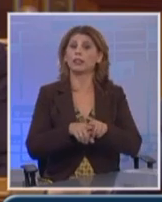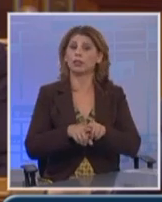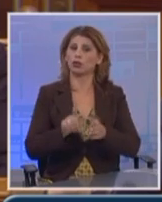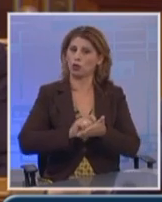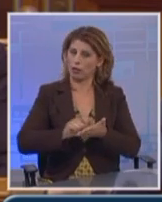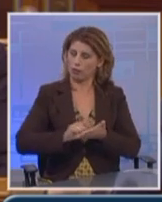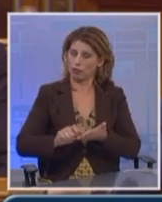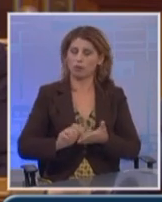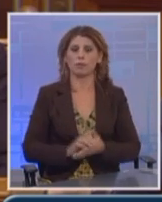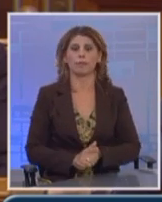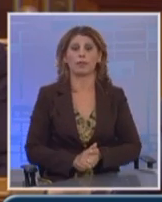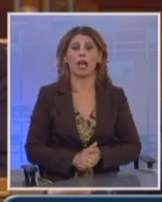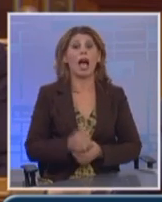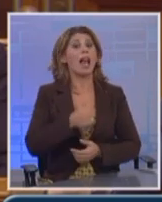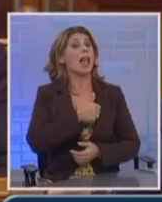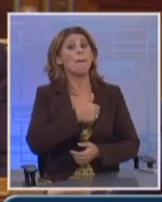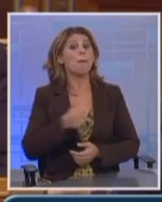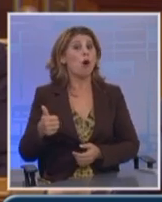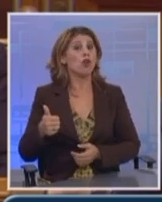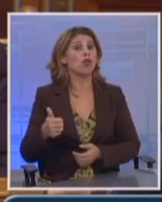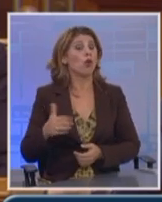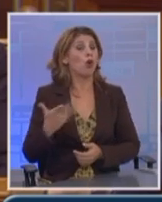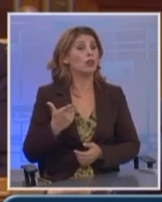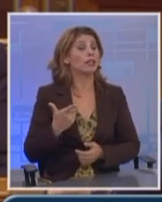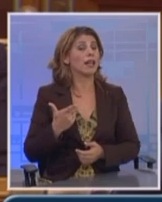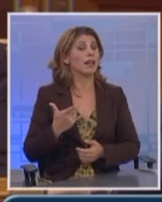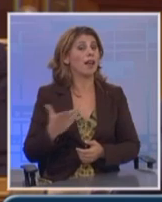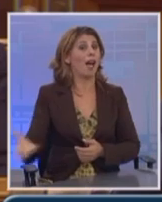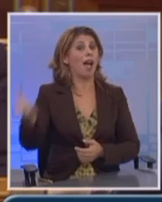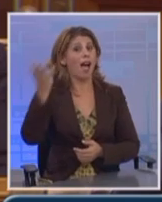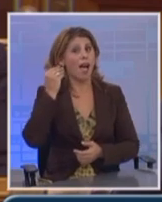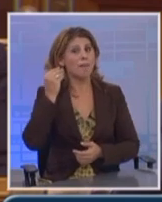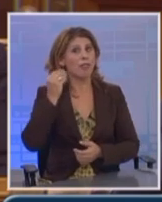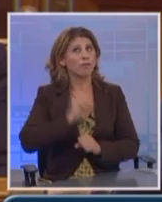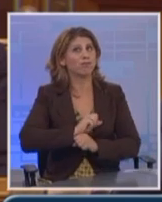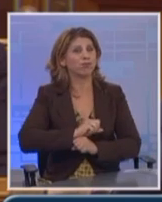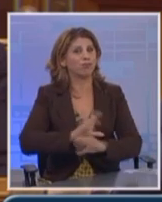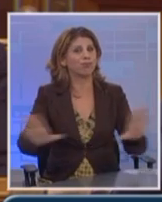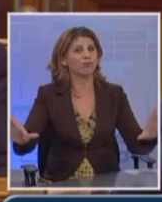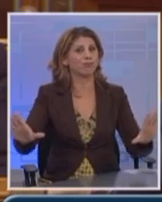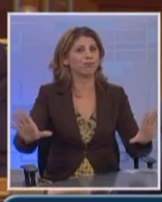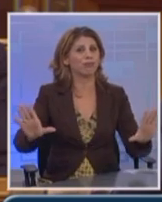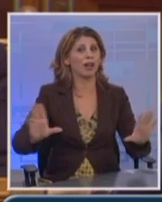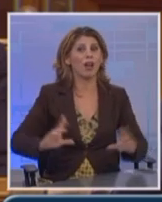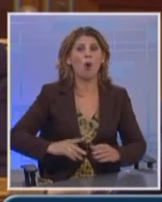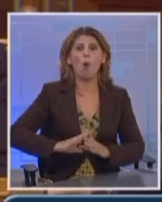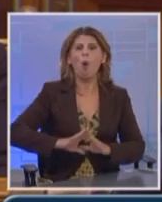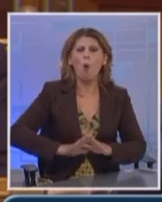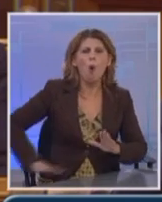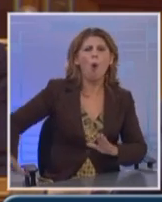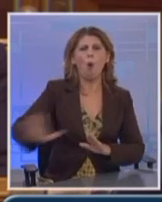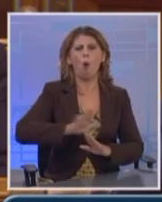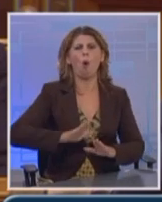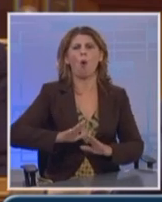σας, αλλά μόνο όταν έσκασε στη δημοσιότητα το σκάνδαλο αυτό. Και για του λόγου του αληθές θέλω